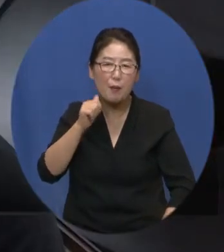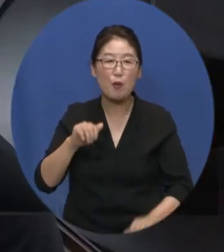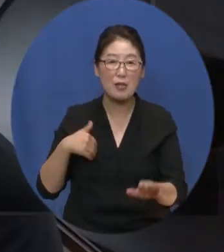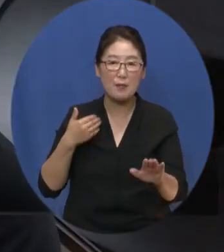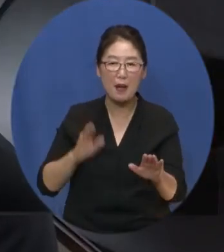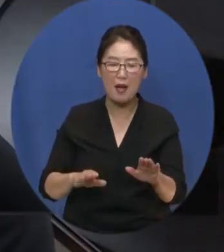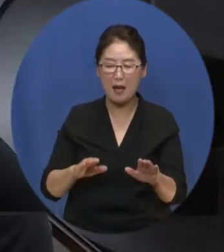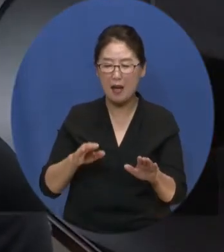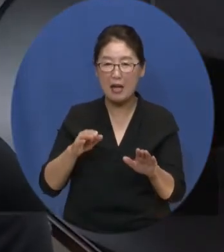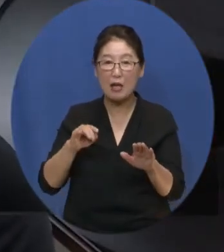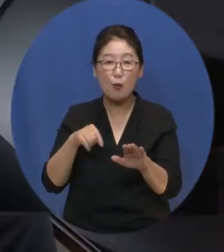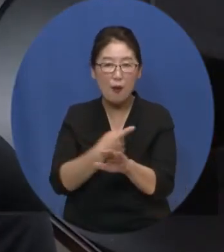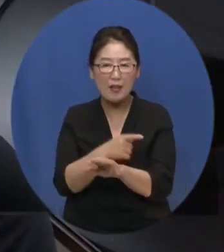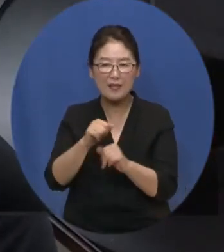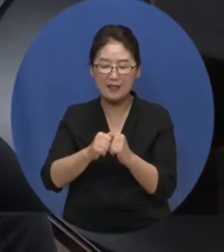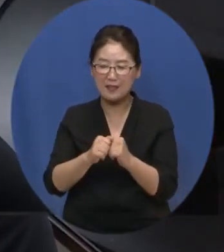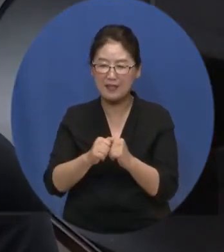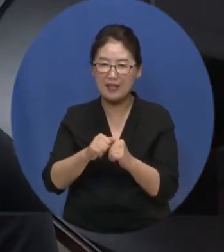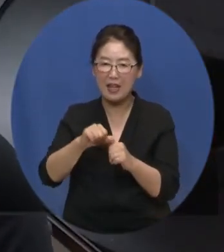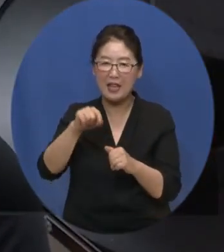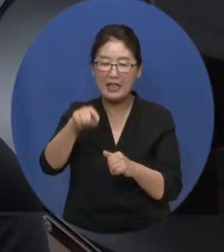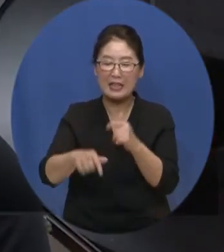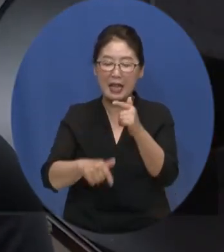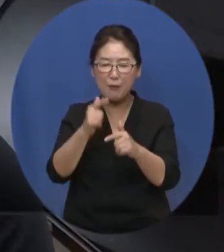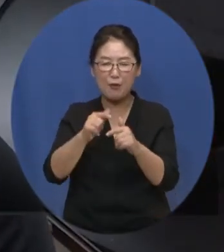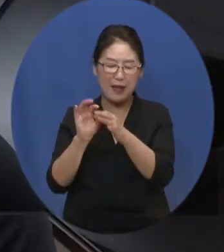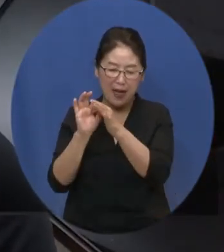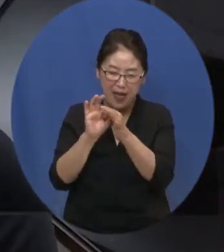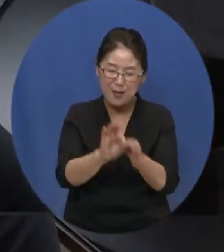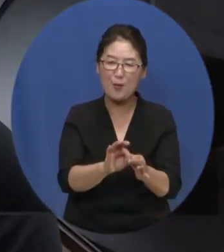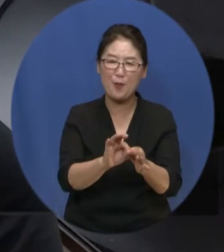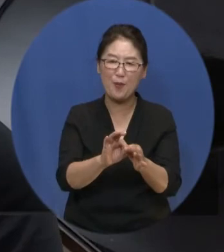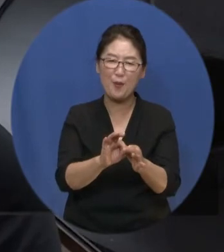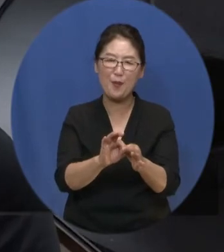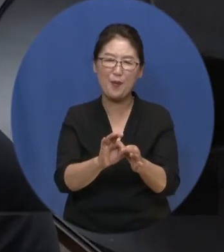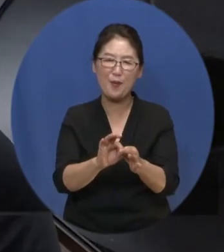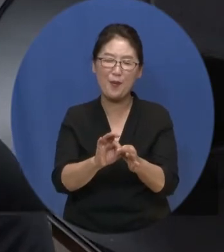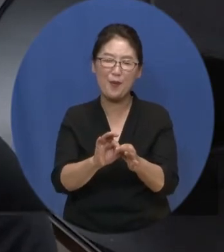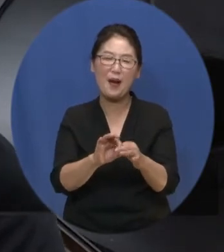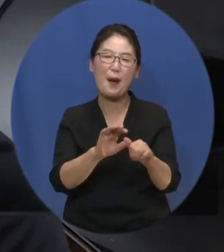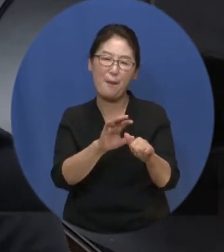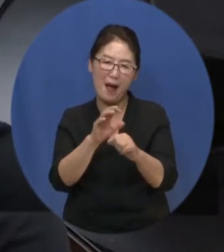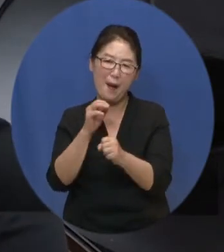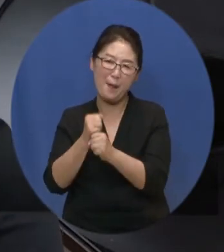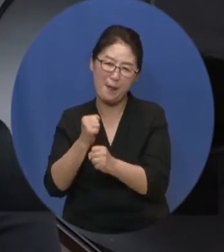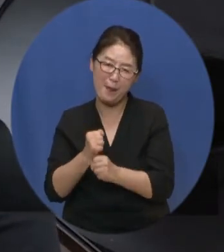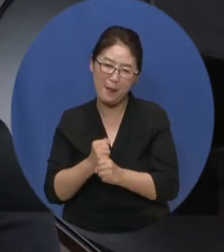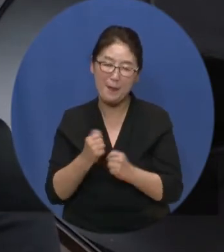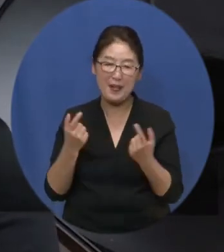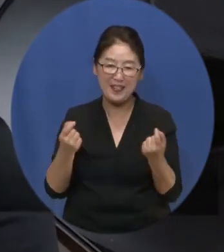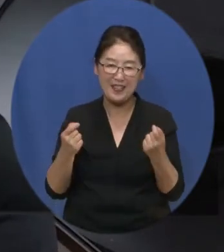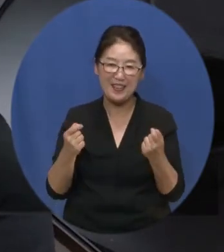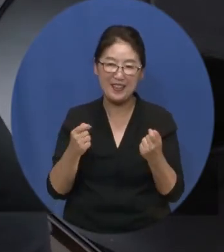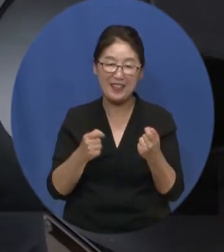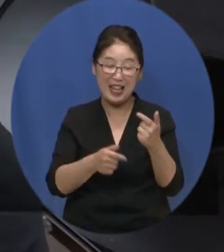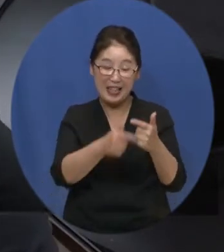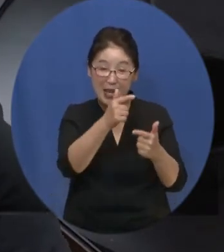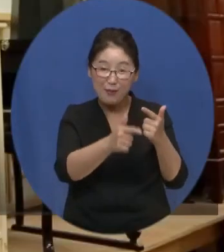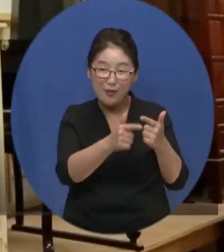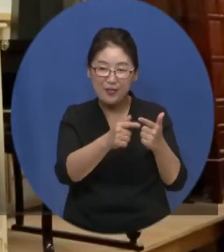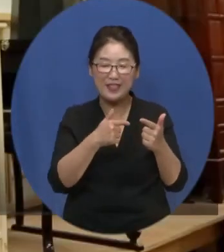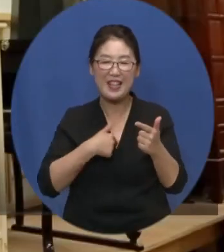그게 나무는 거쳐 때 삶이 줘 그것은 다 똑같은 것 같아요 가고 안되시는